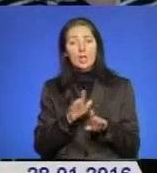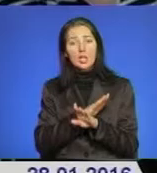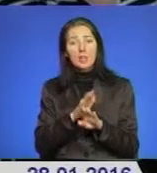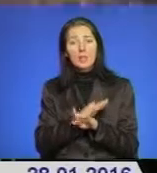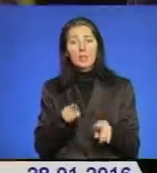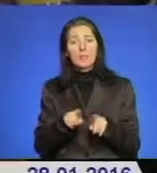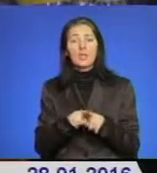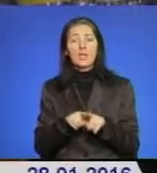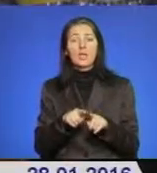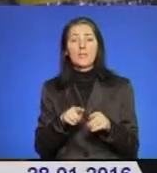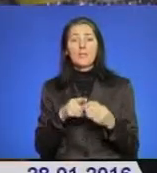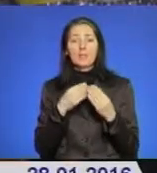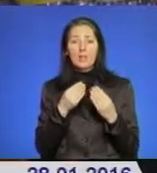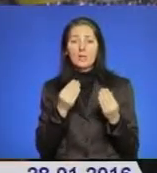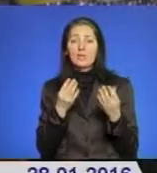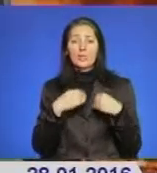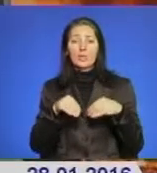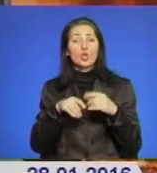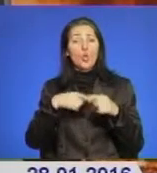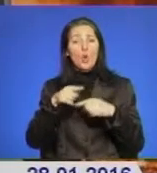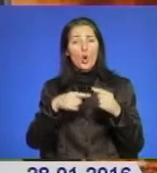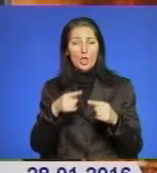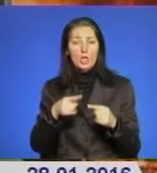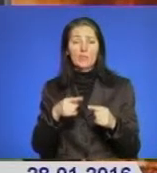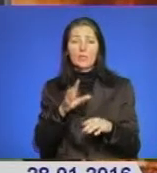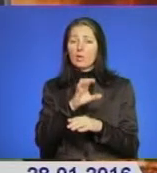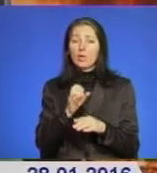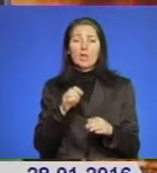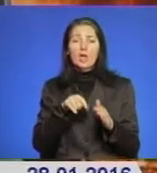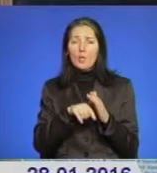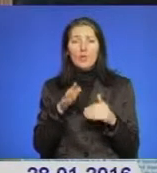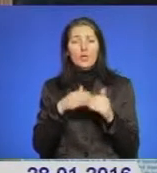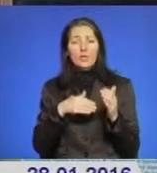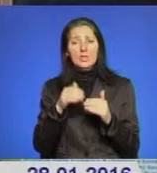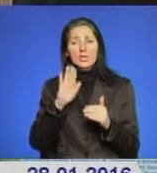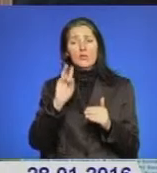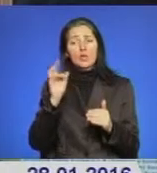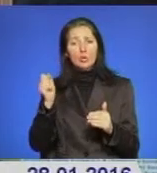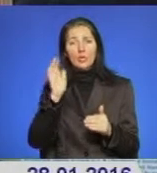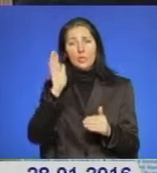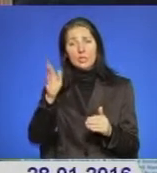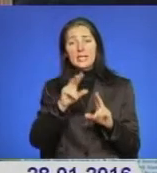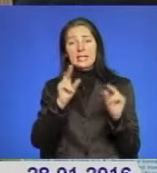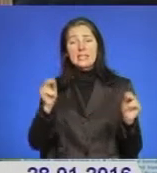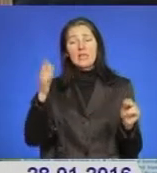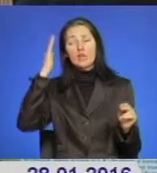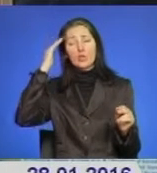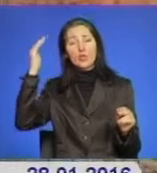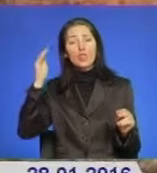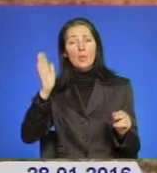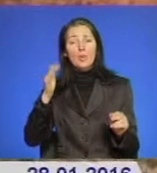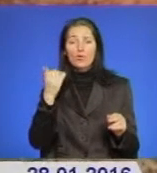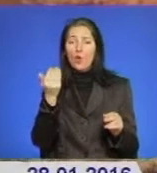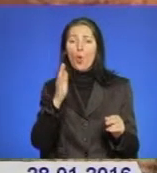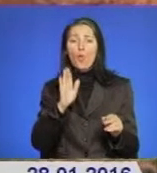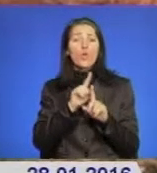гуртують покоління, мотивують до дії. Світлини глибокі, професійні. Вікторові передбачали щасливе творче майбутнє. В нього був особливий дар